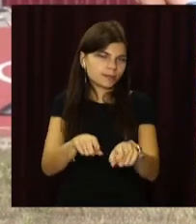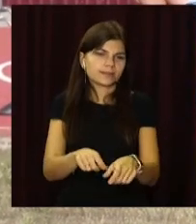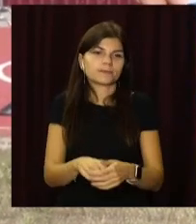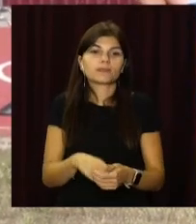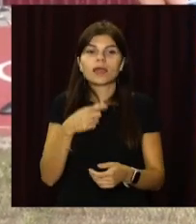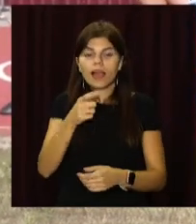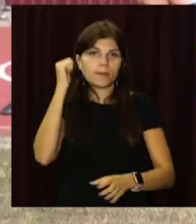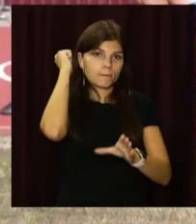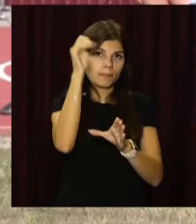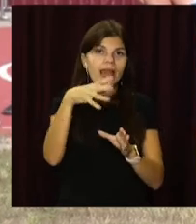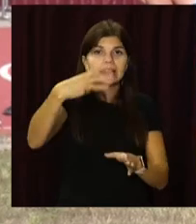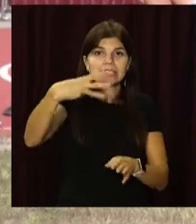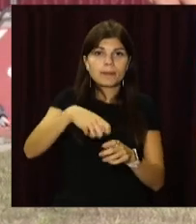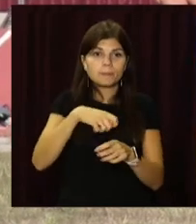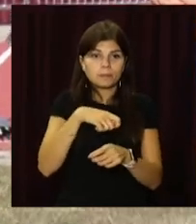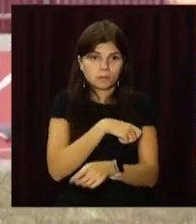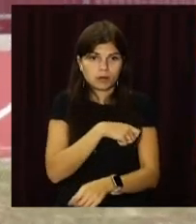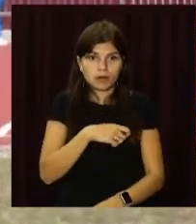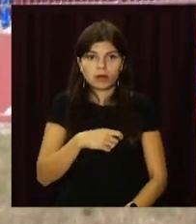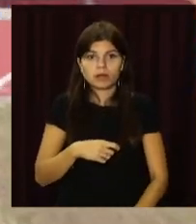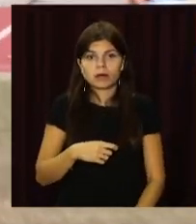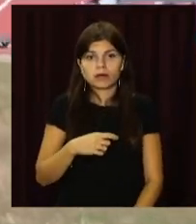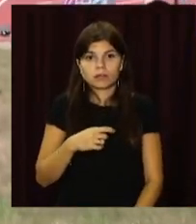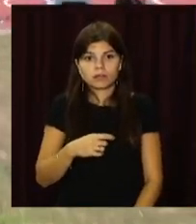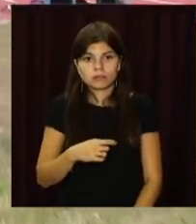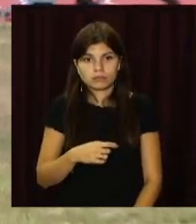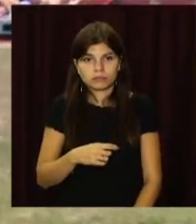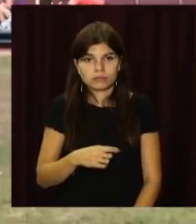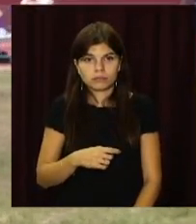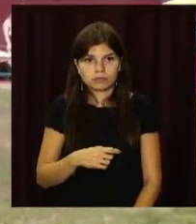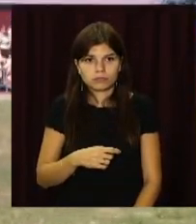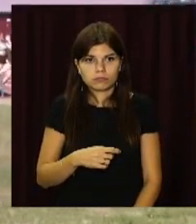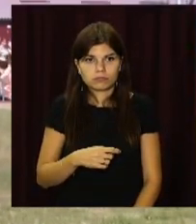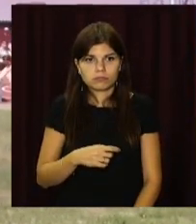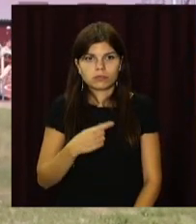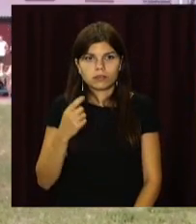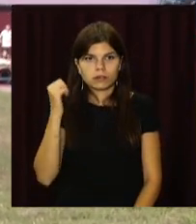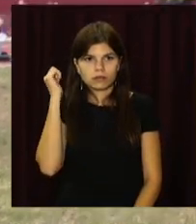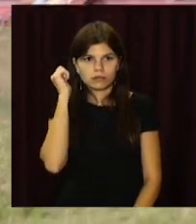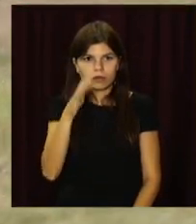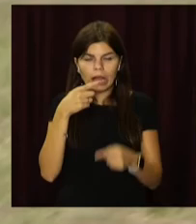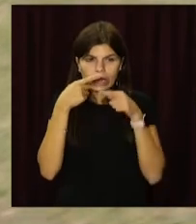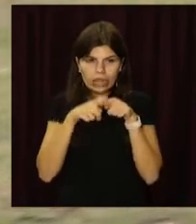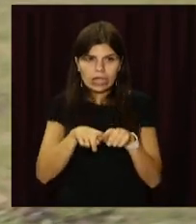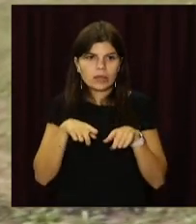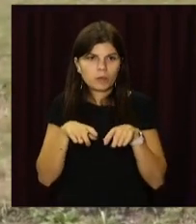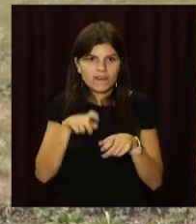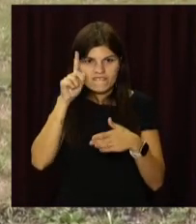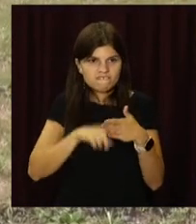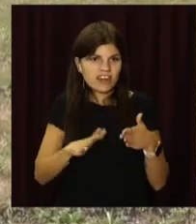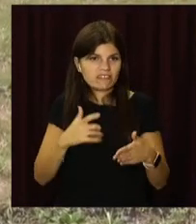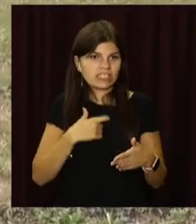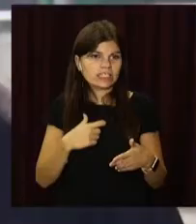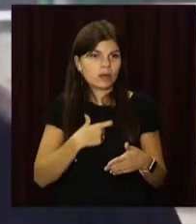на 38 метрів приніс перемогу Ярославу Ляшенку. Складові успіху, розбіг, техніка та віра в себе,